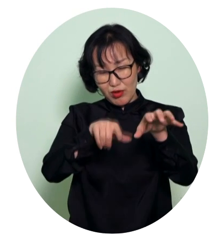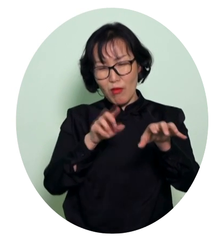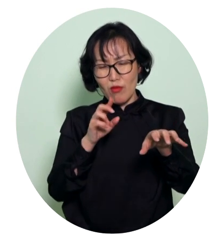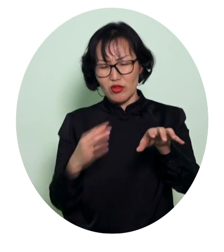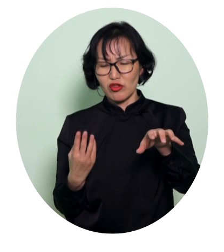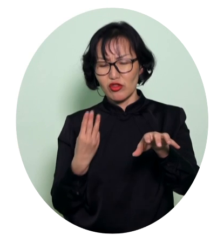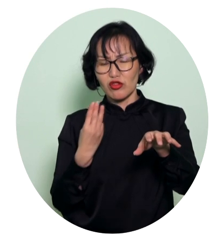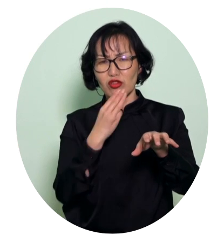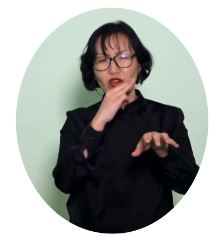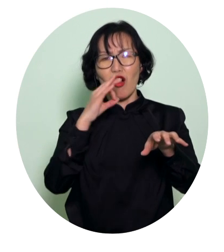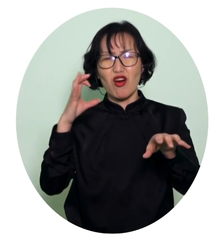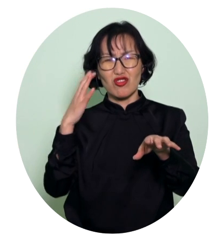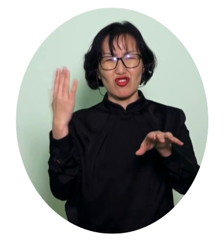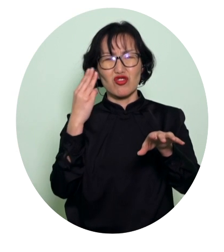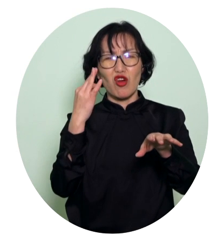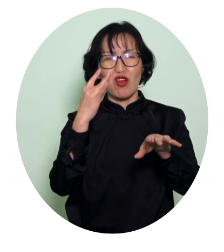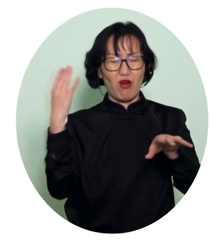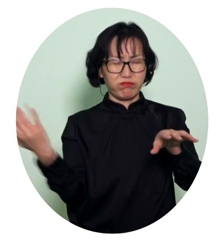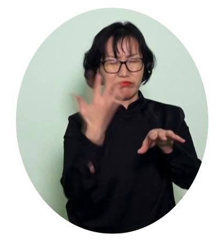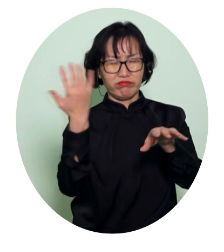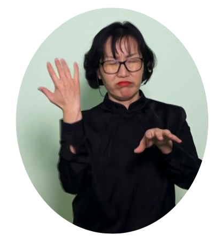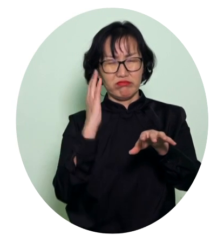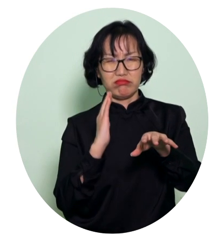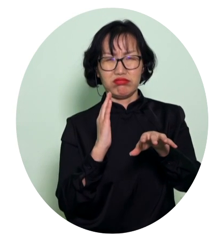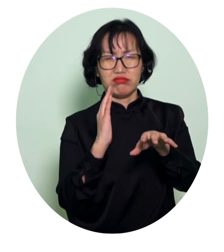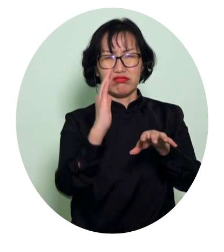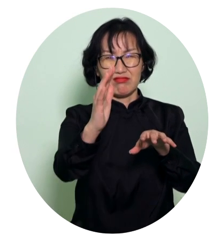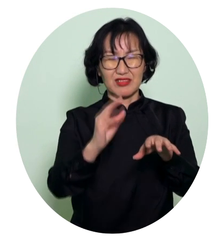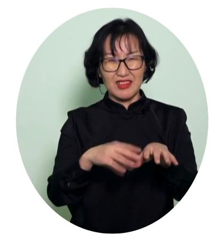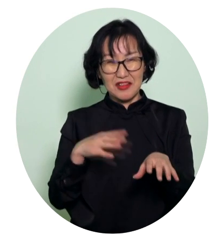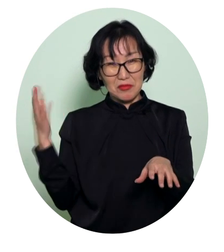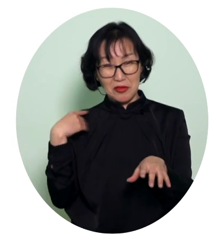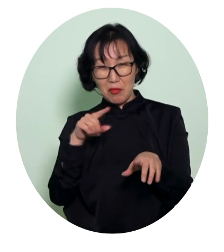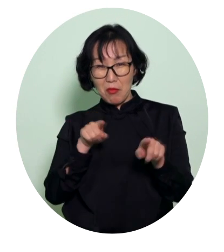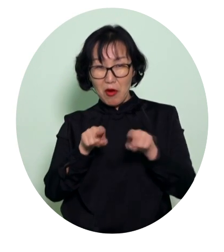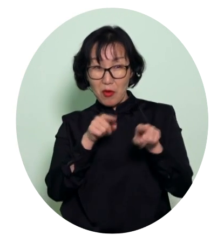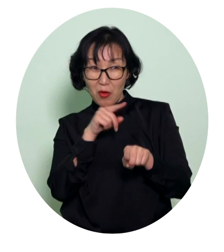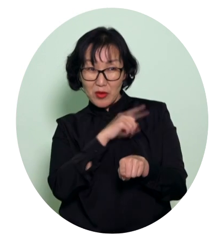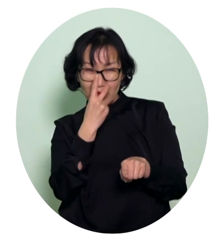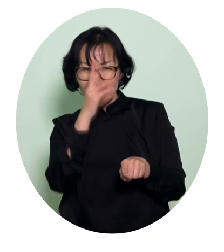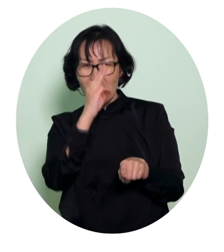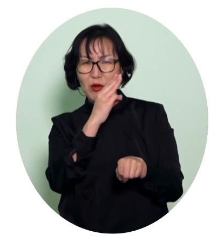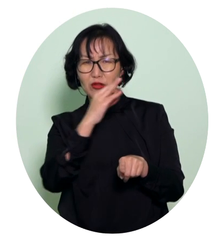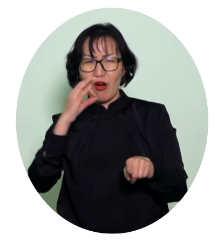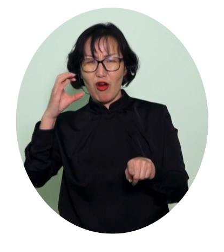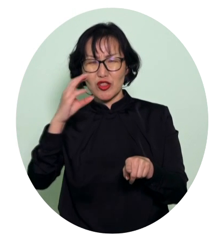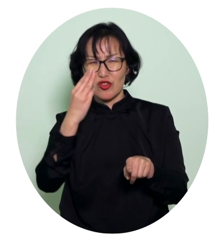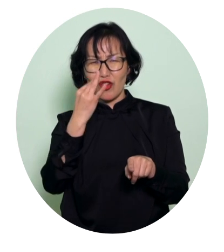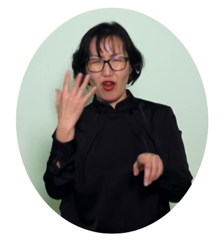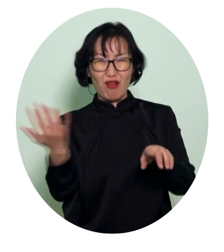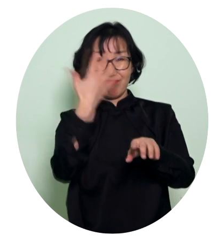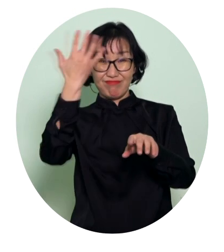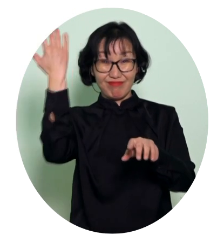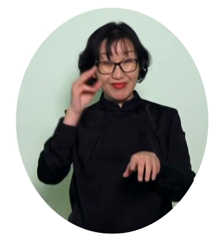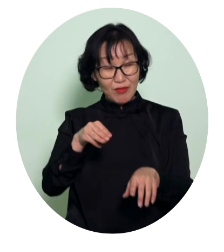нийлхийг. Сая бид нар хөгжим сонсготой бичлэг хийхэд морины уралдаан дээр маш их тоос босч ирсэн. Тэр томолдох